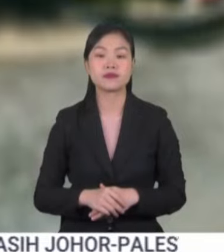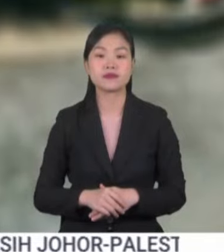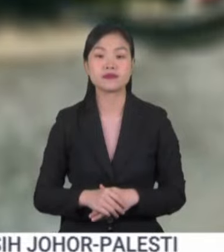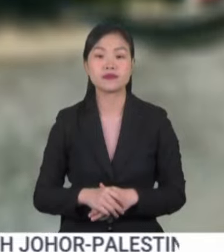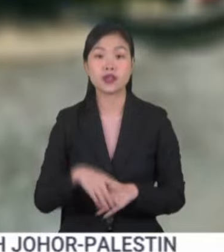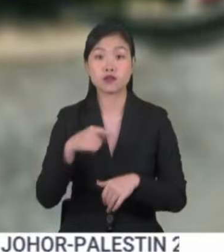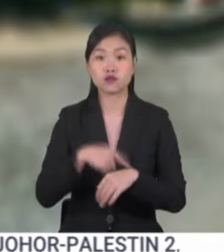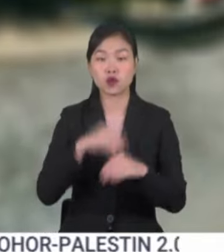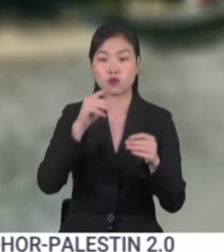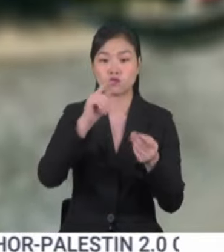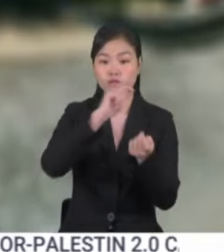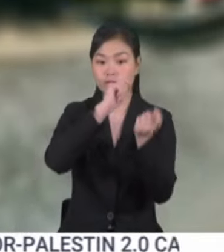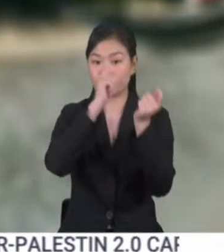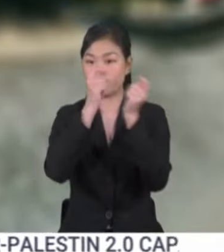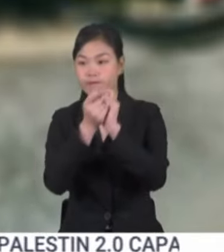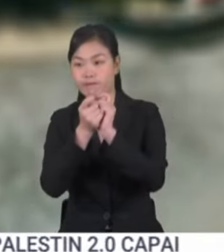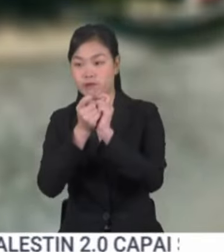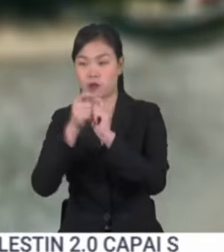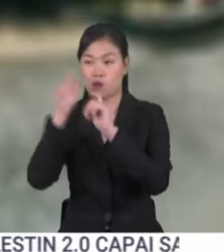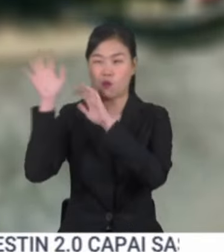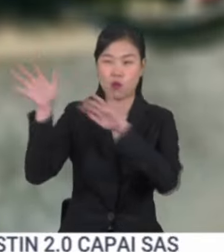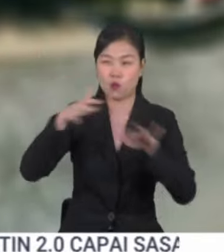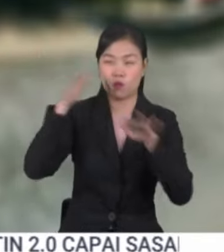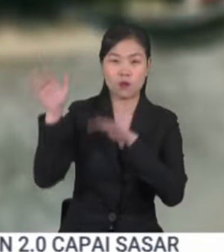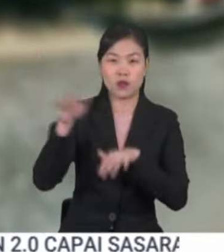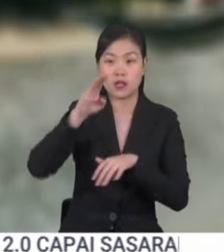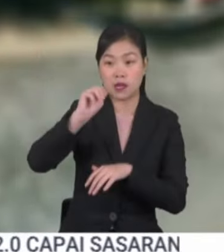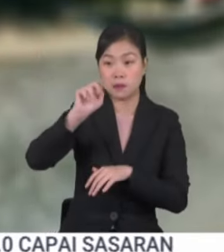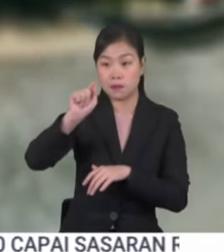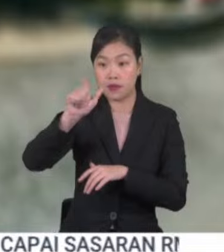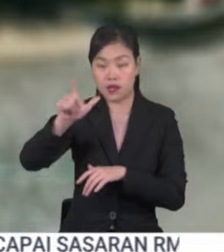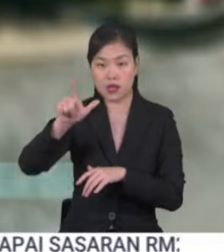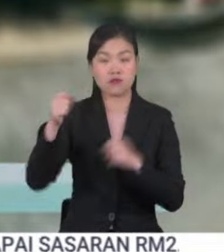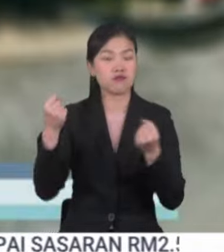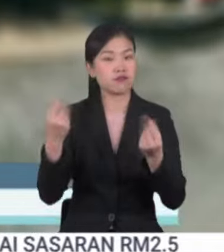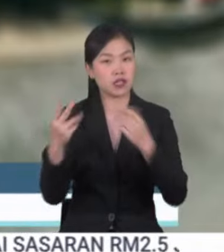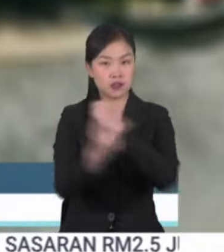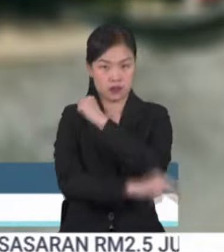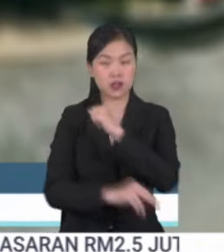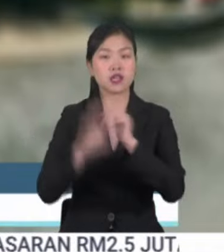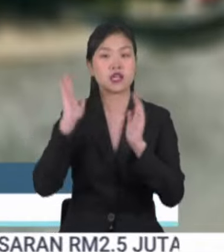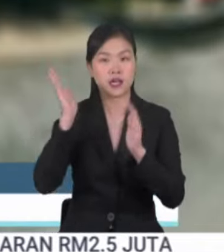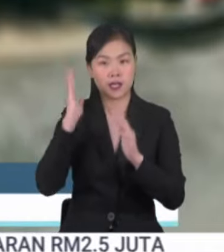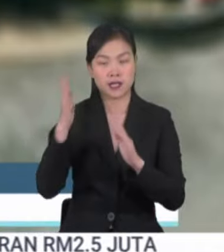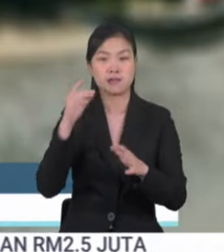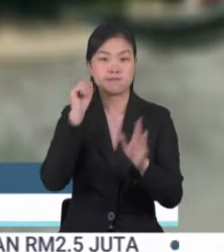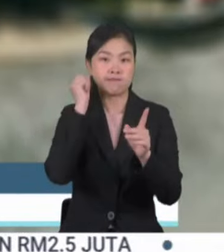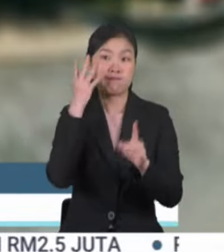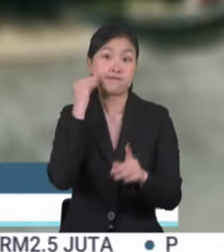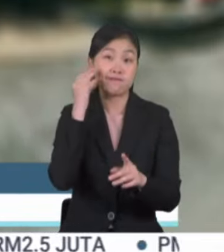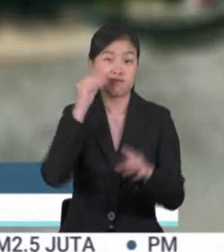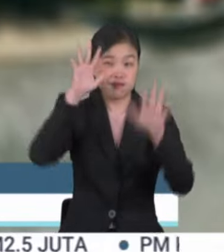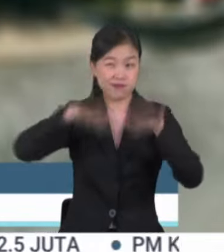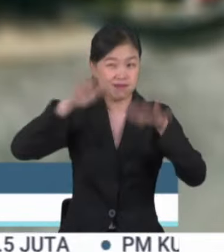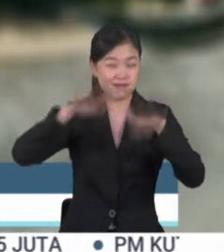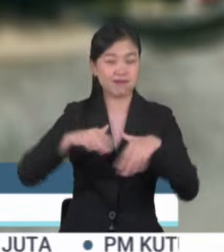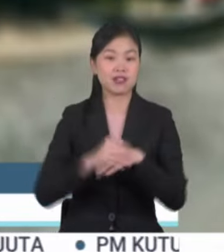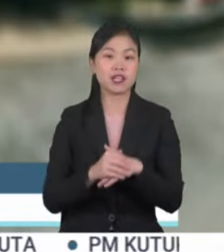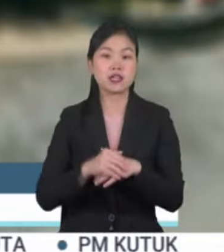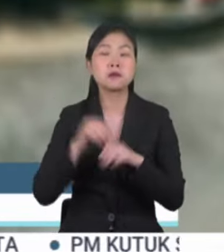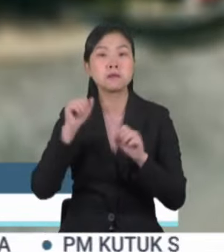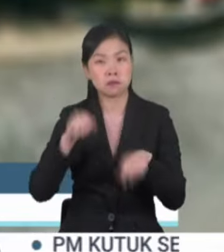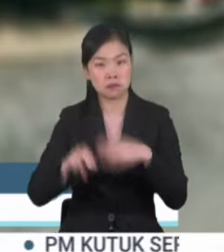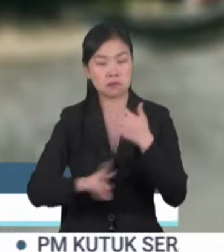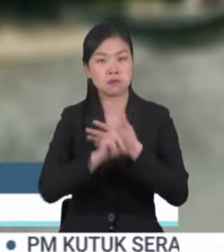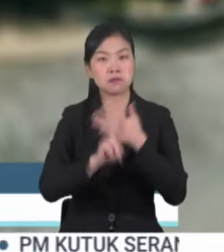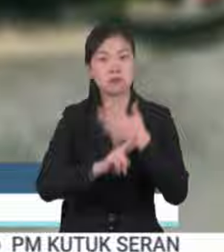Ketika peralihan monsun timur laut MTL, kebanyakan negeri bakal menerima taburan hujan yang tinggi. Situasi ini meningkatkan risiko kejadian